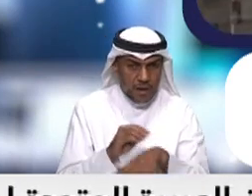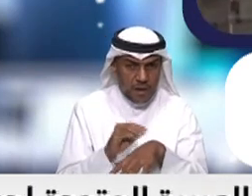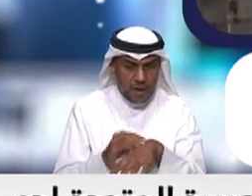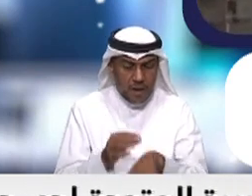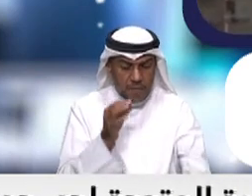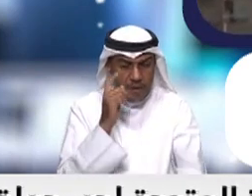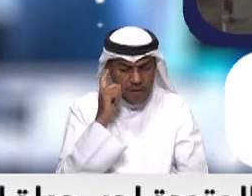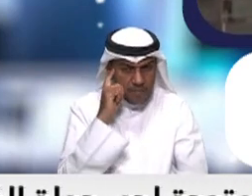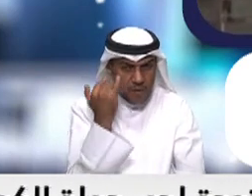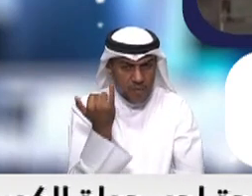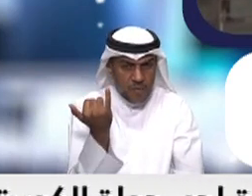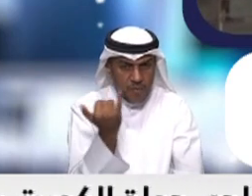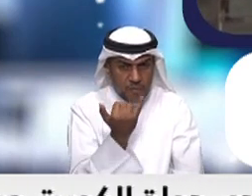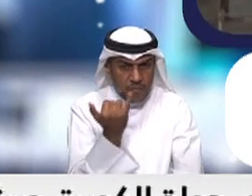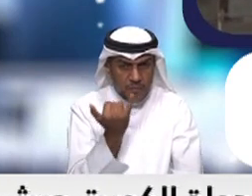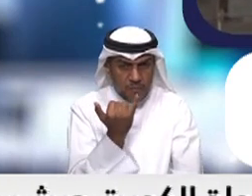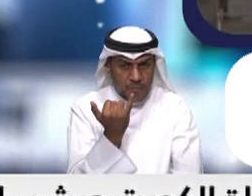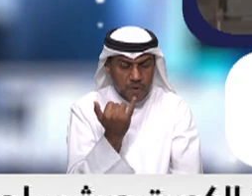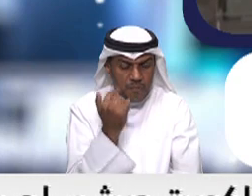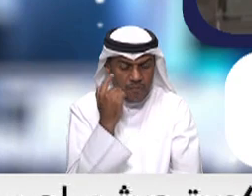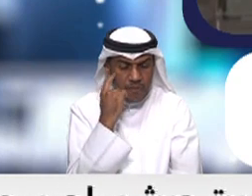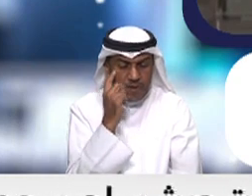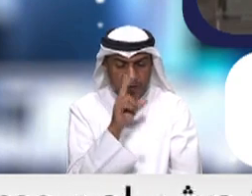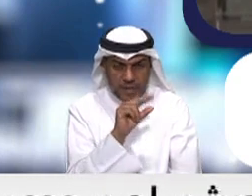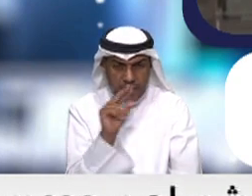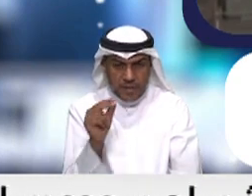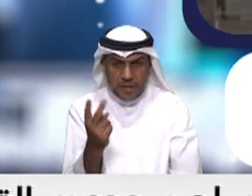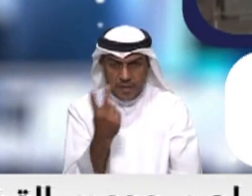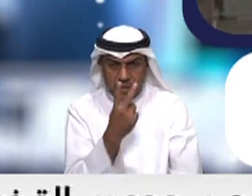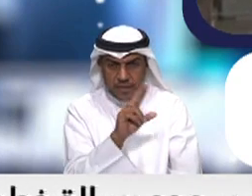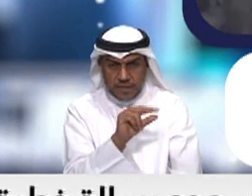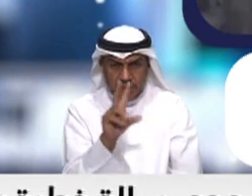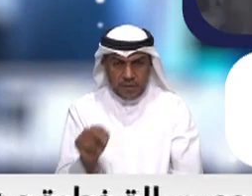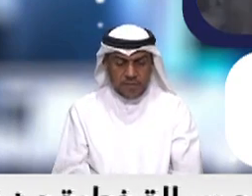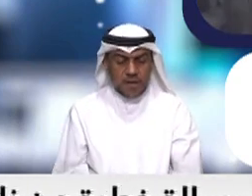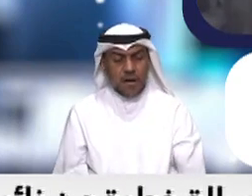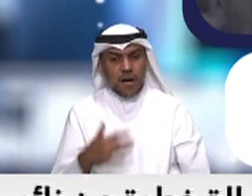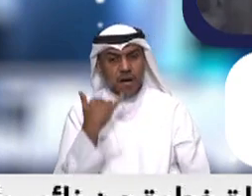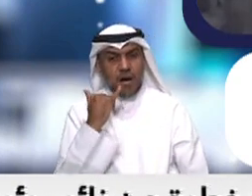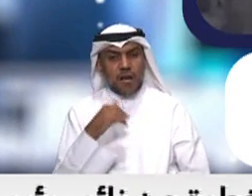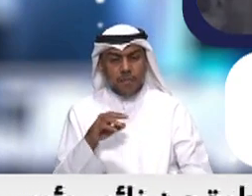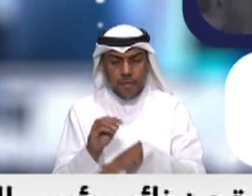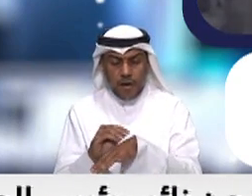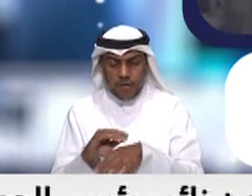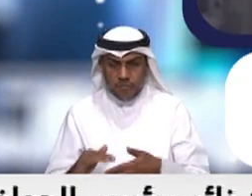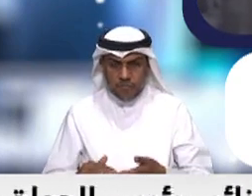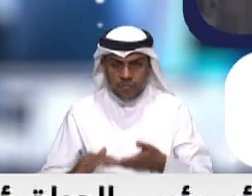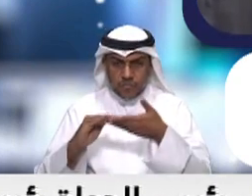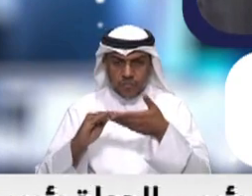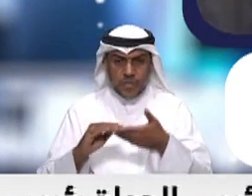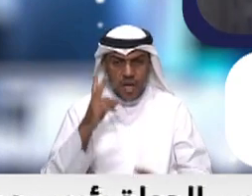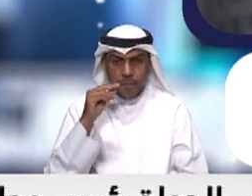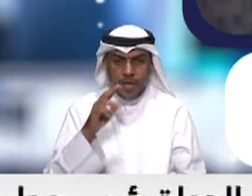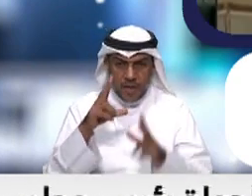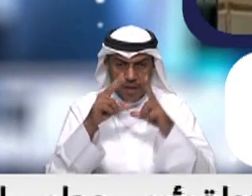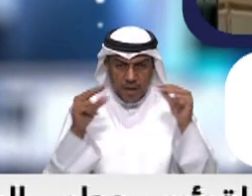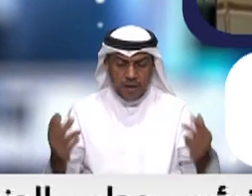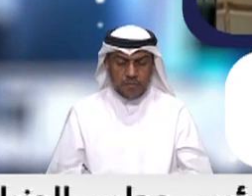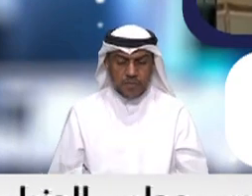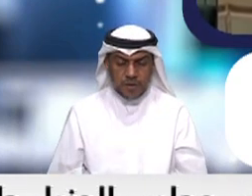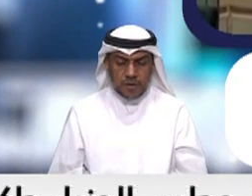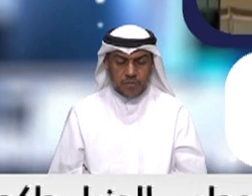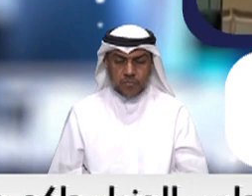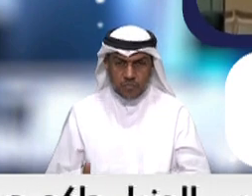بالتأكيد على أن لبنان بلد عربي وأن الدول العربية جاهزة لمساعدة لبنان وتمكين الدولة